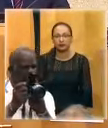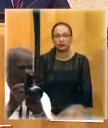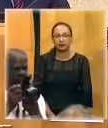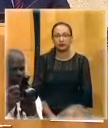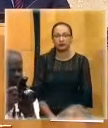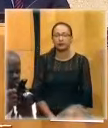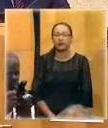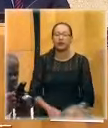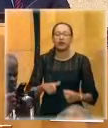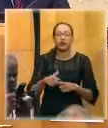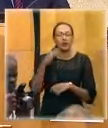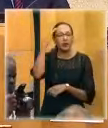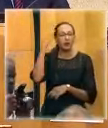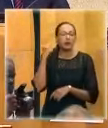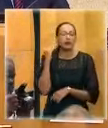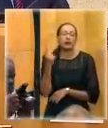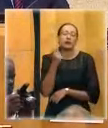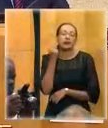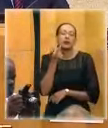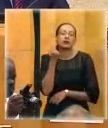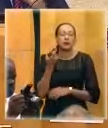Mesdames et messieurs, chers collègues,